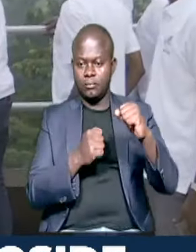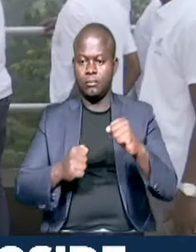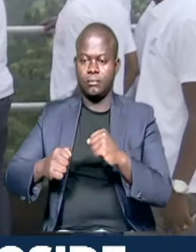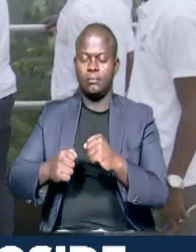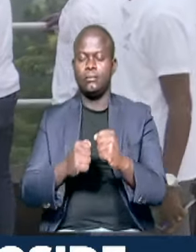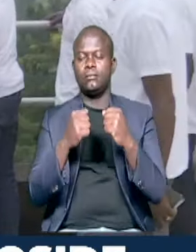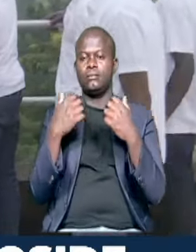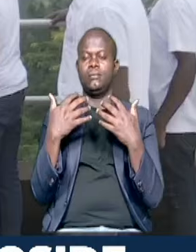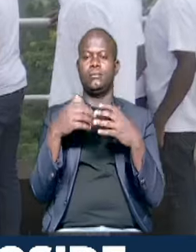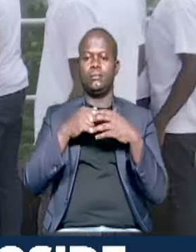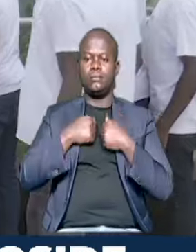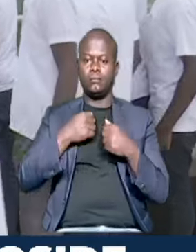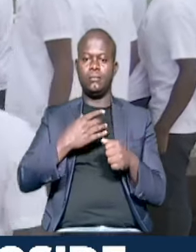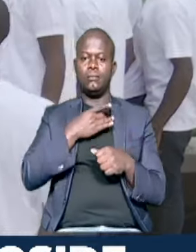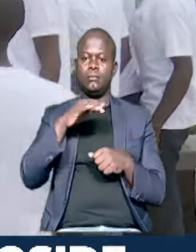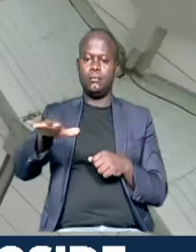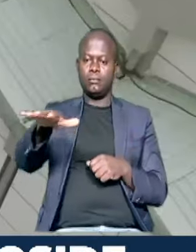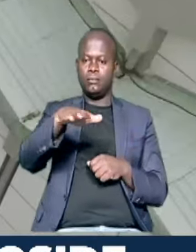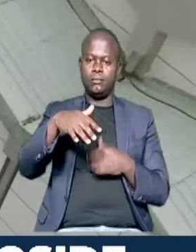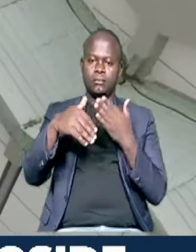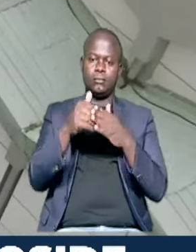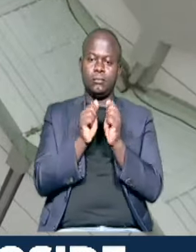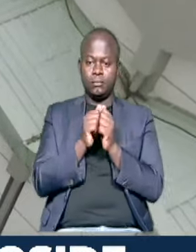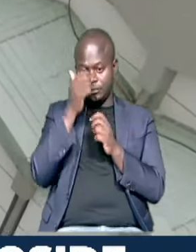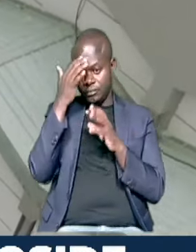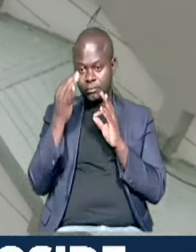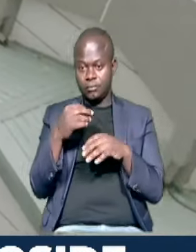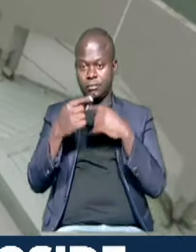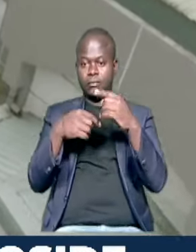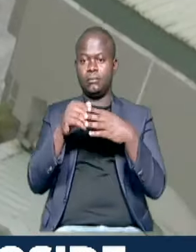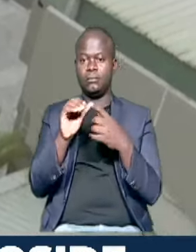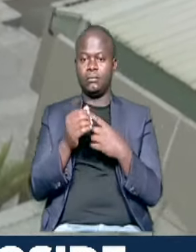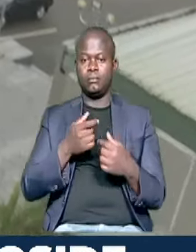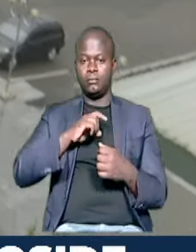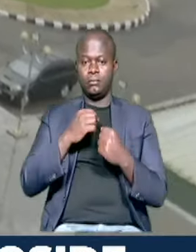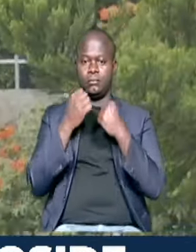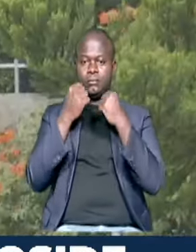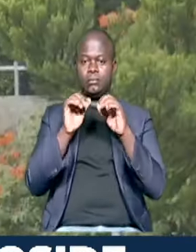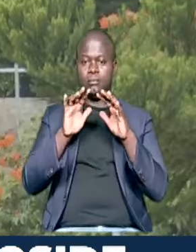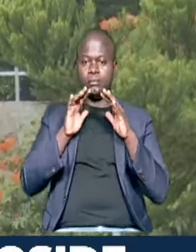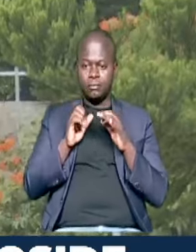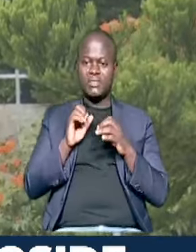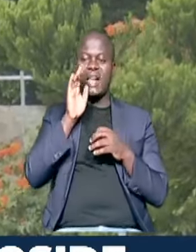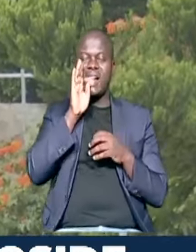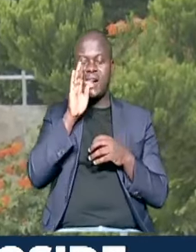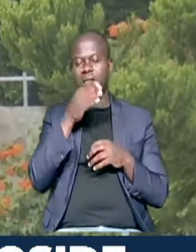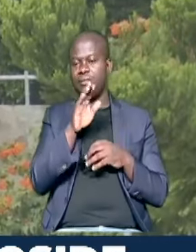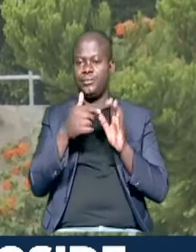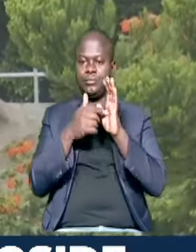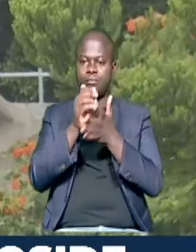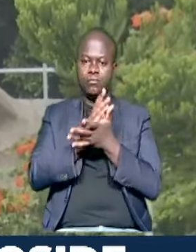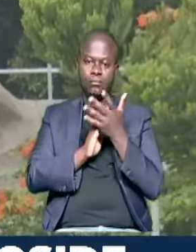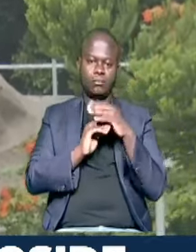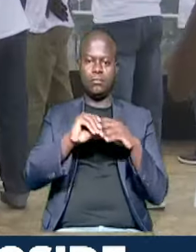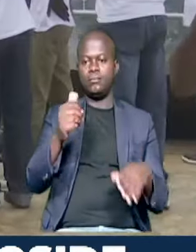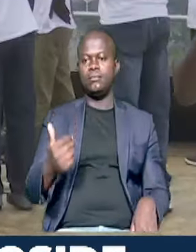mu Rwanda. Basuye iyi ngoro bakaba biyemeje gukomeza umuco w'ubutwari, birinda uburiganya bugaragara kuri bamwe muri